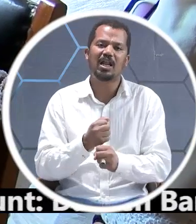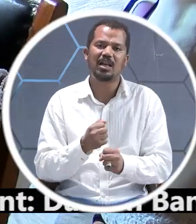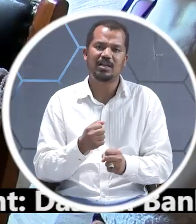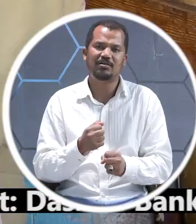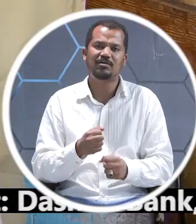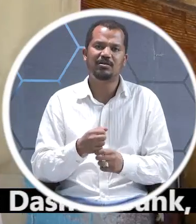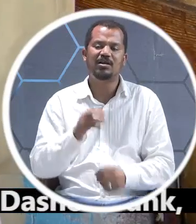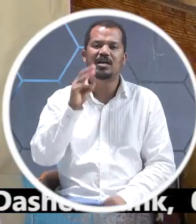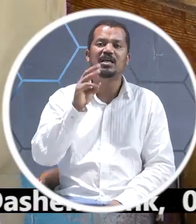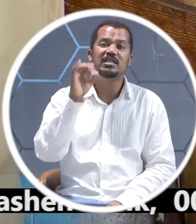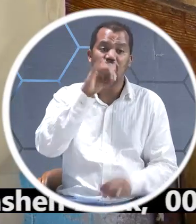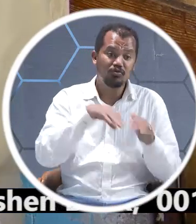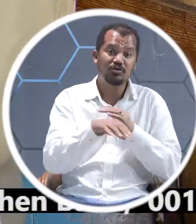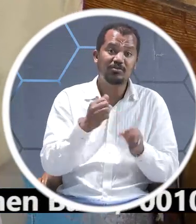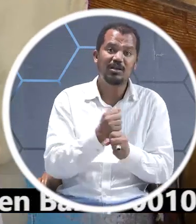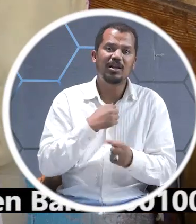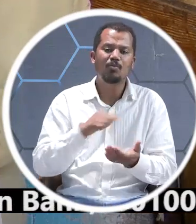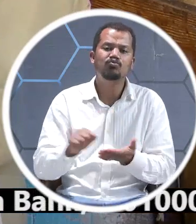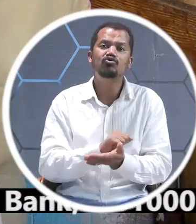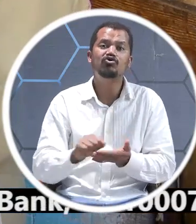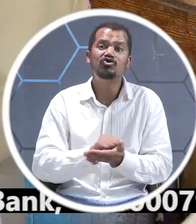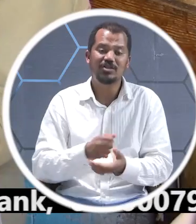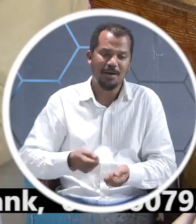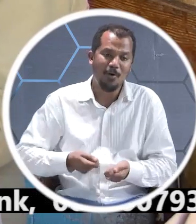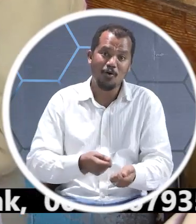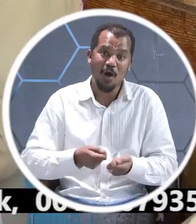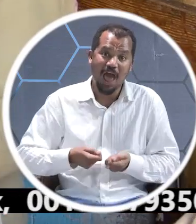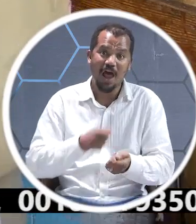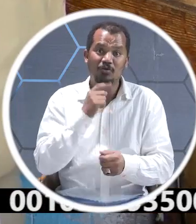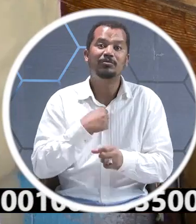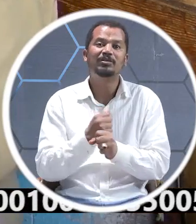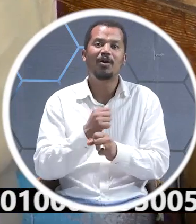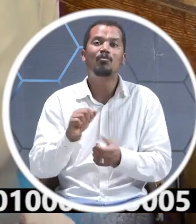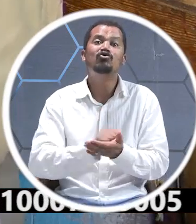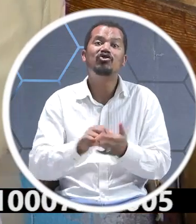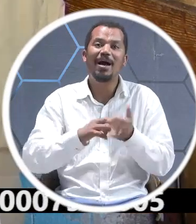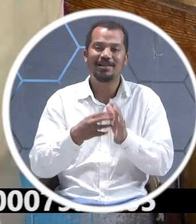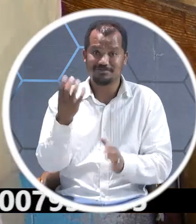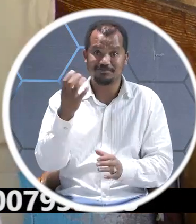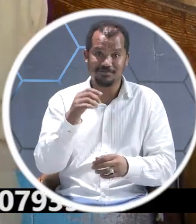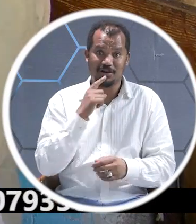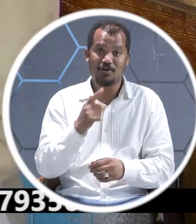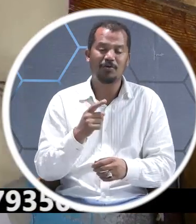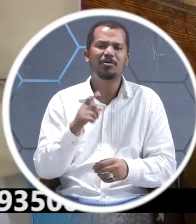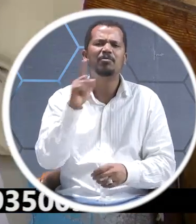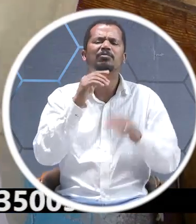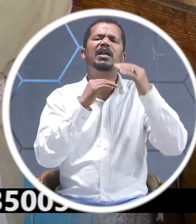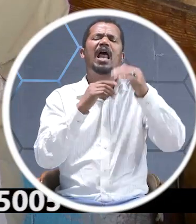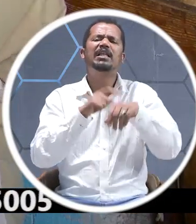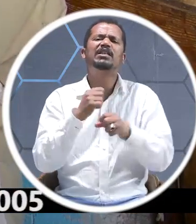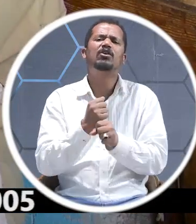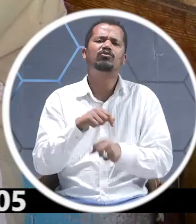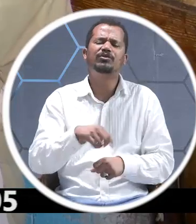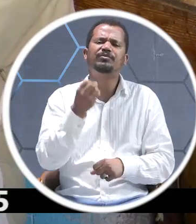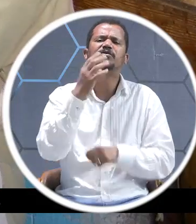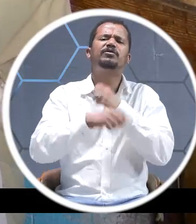ሰርተናል። በዚህ ሳሉ ውስጥ የምሰራው ቡርሽና ሞላ ይባላል። ቡርሽ ማለት ይህ አሁንም ያስኩት ነው፣ እሱን ነው የምሰራ። ምን ያህል ጊዜ ሰሩ?